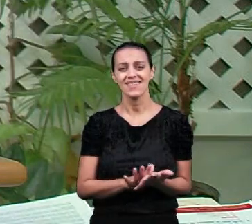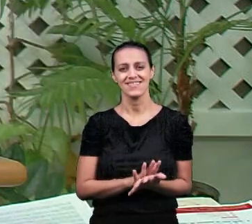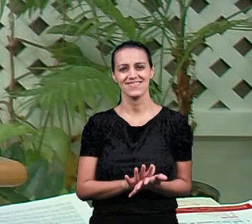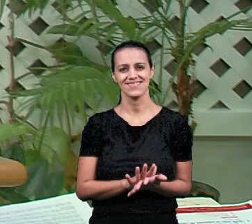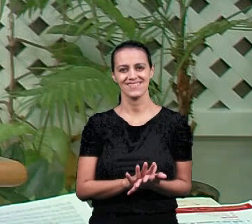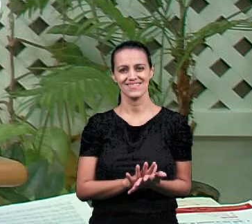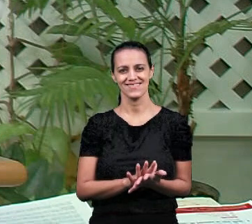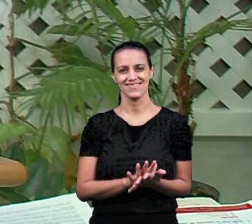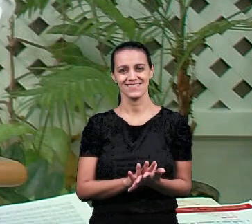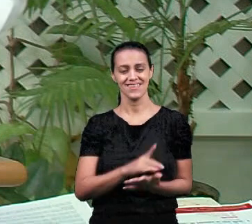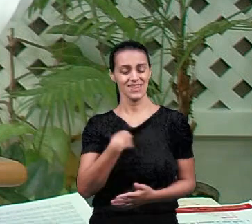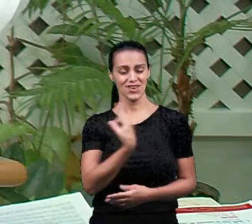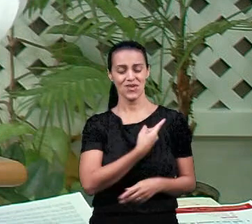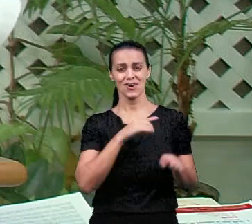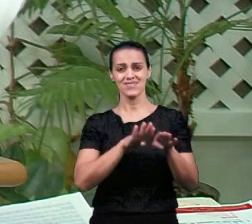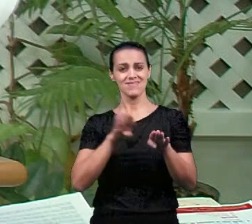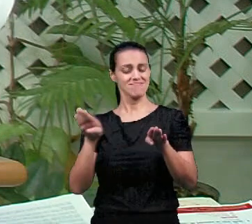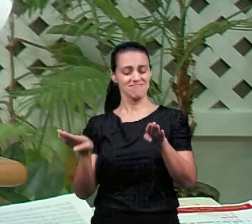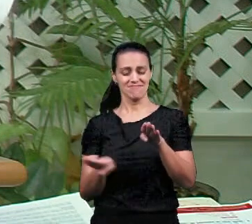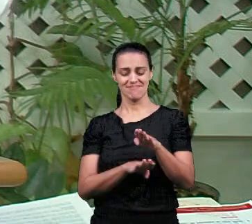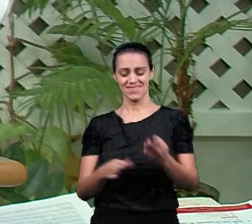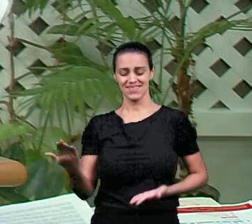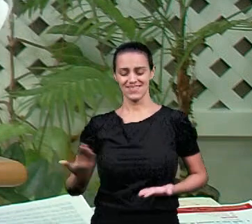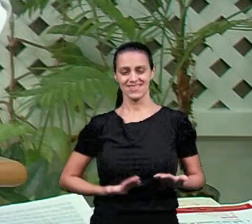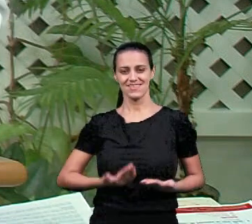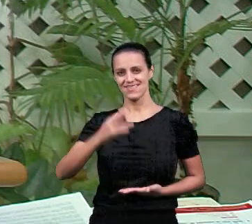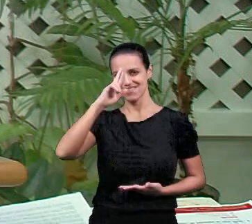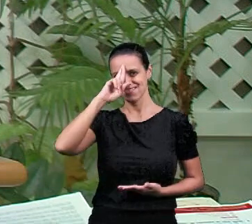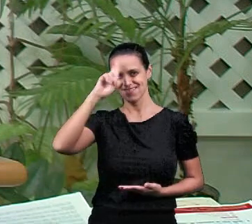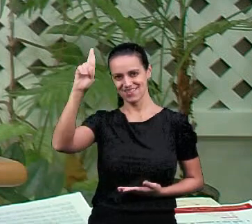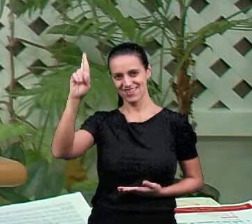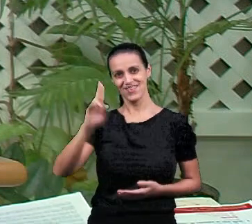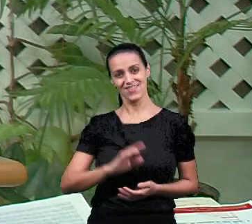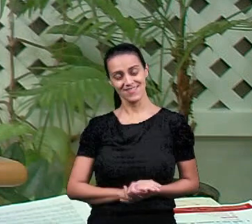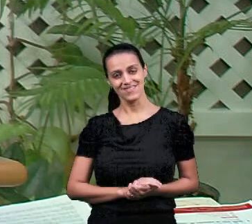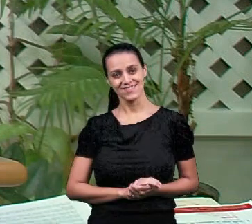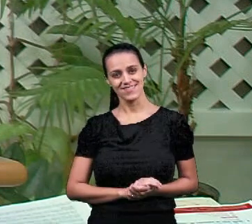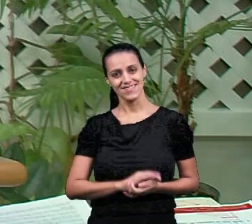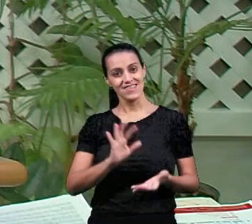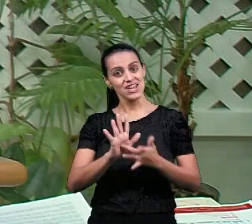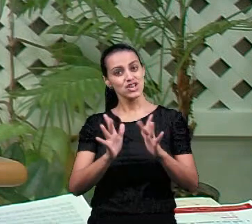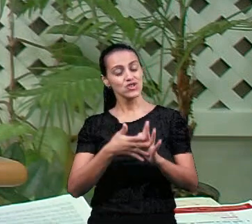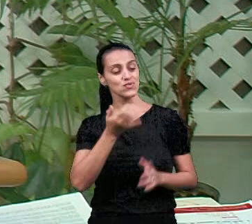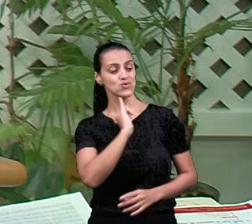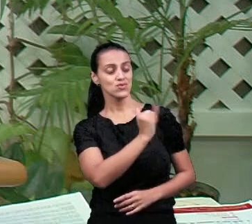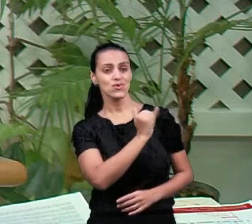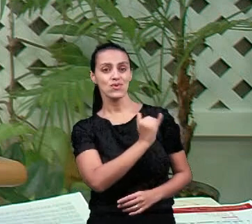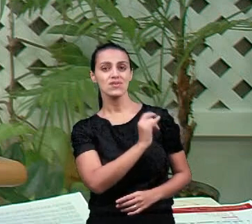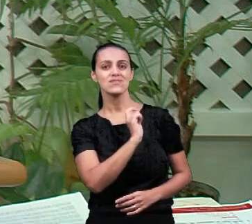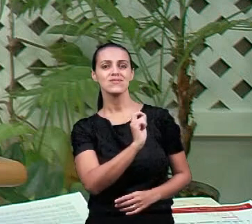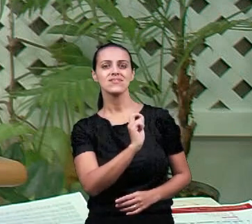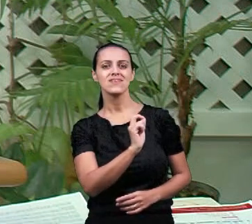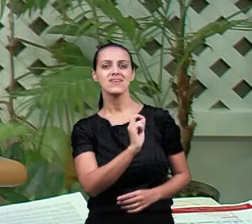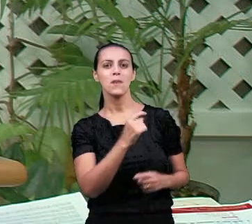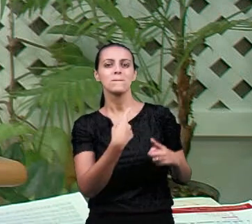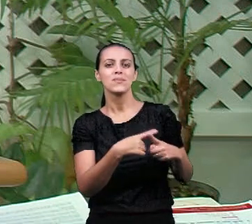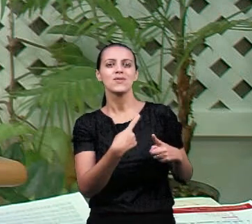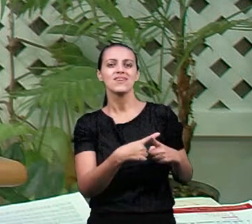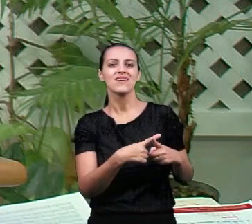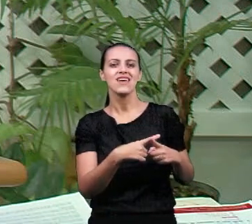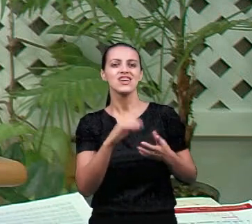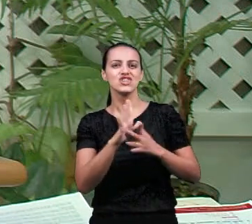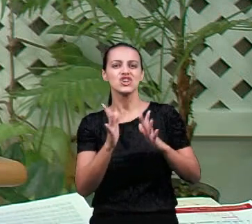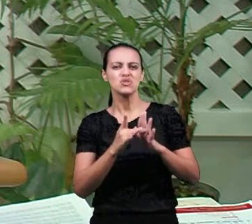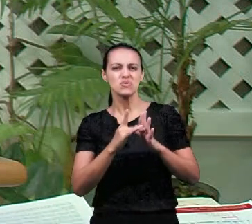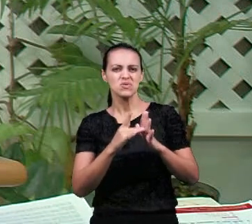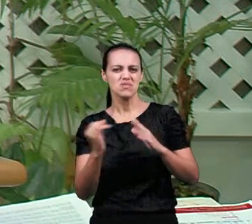Donc, il a voulu montrer, Jésus, que leur ministère n'était pas de la loi, c'était de la grâce. et